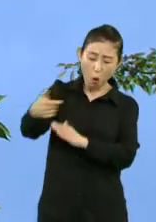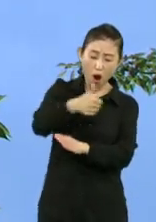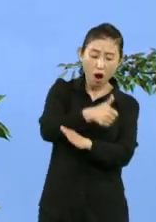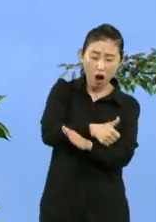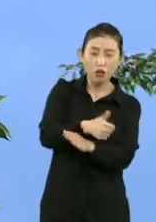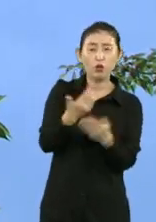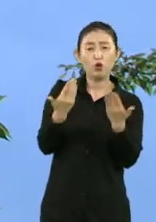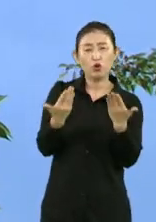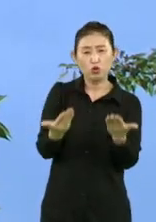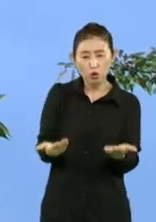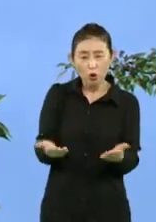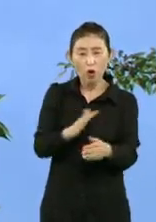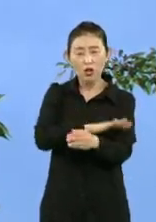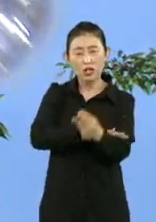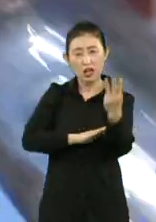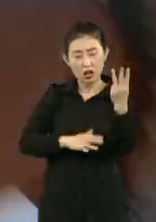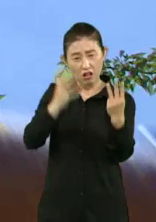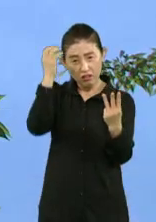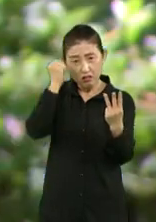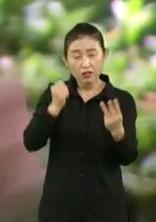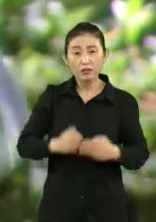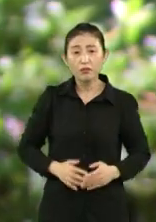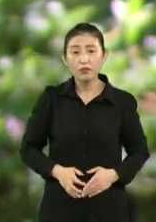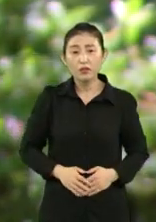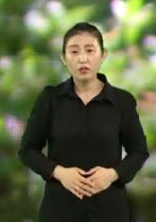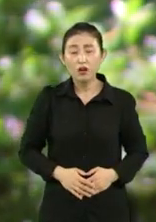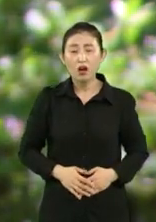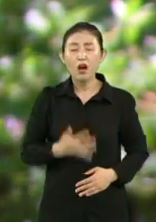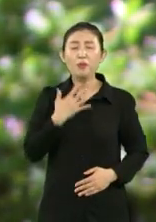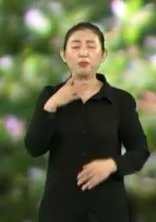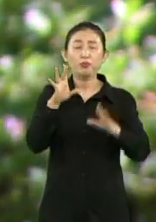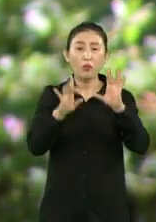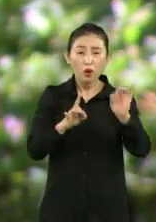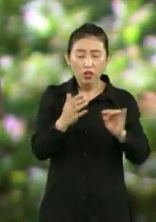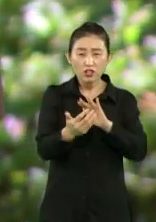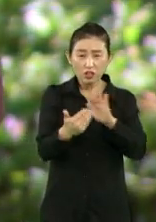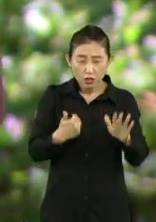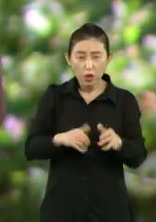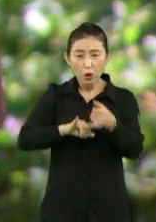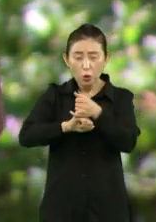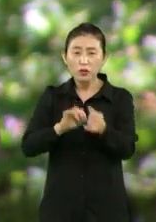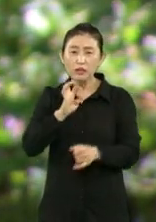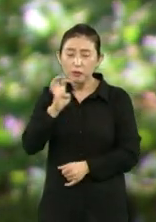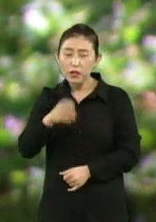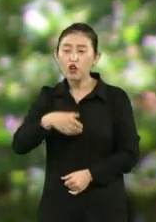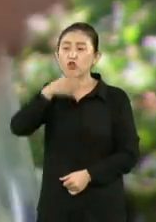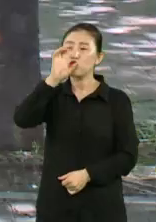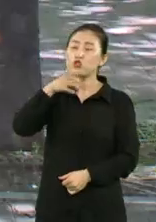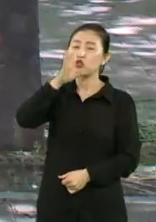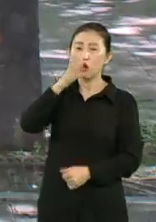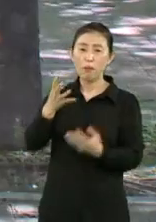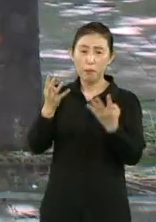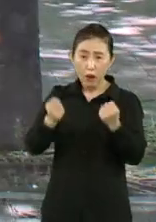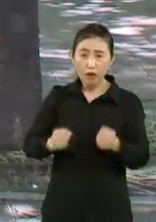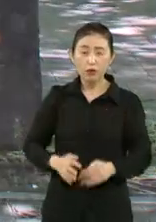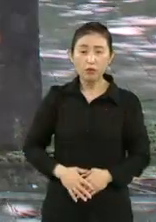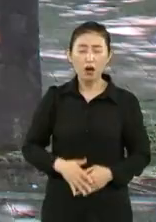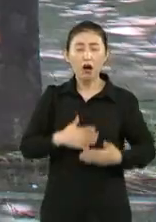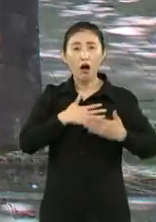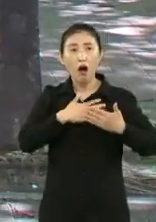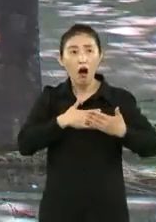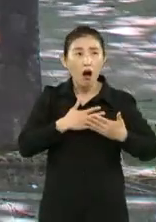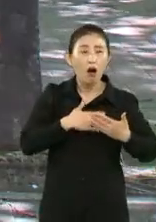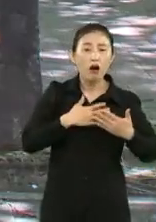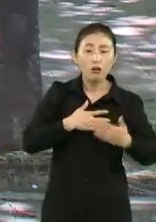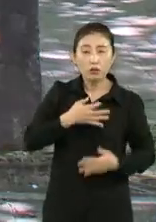세 가지 건강수칙을 기억해야 합니다. 목이 마르지 않아도 2, 30분마다 물을 자주 마셔주고 가슴이